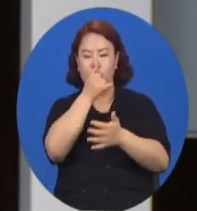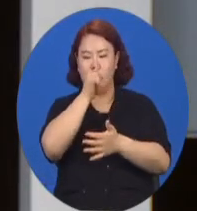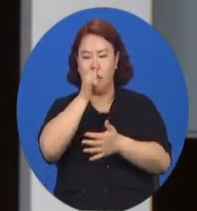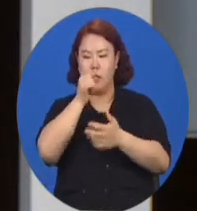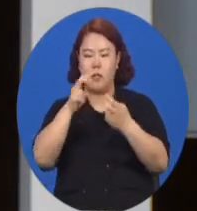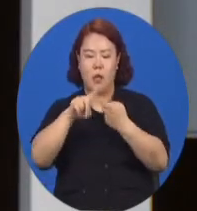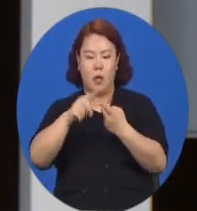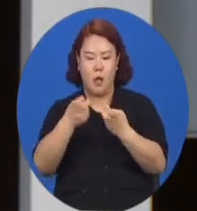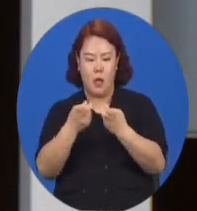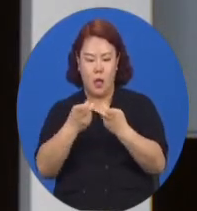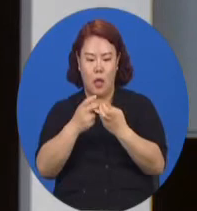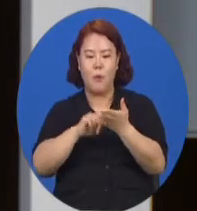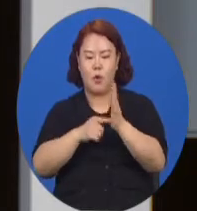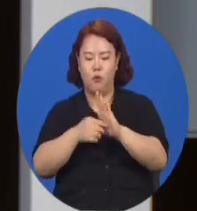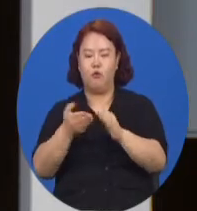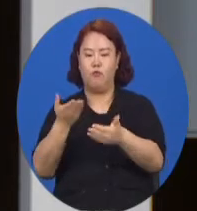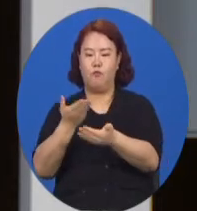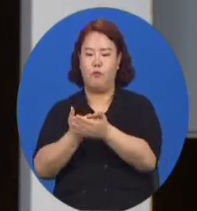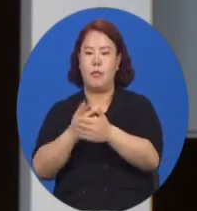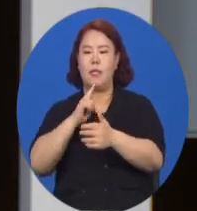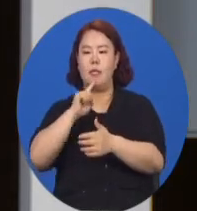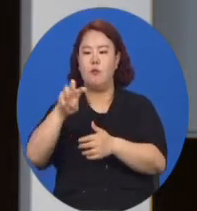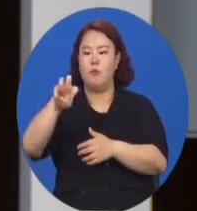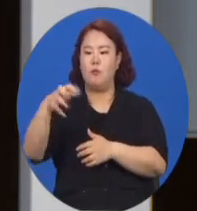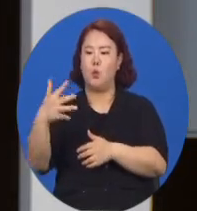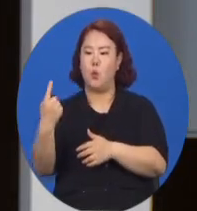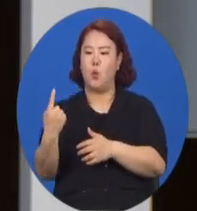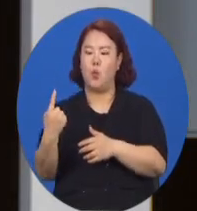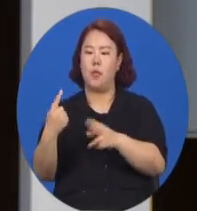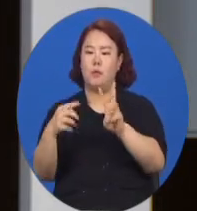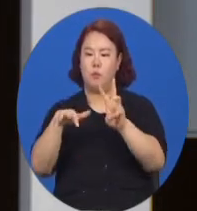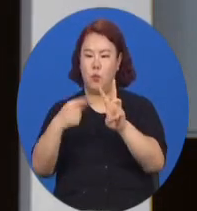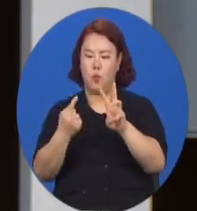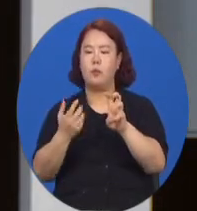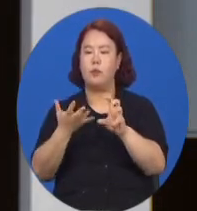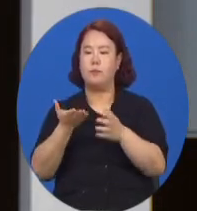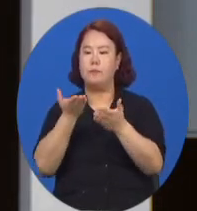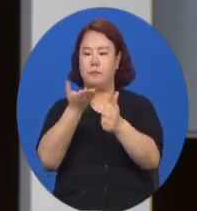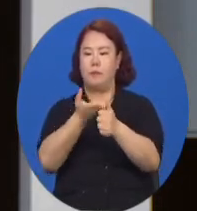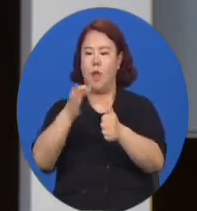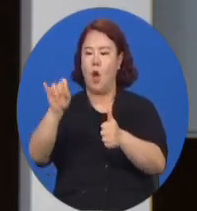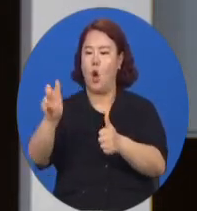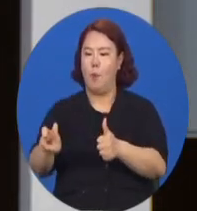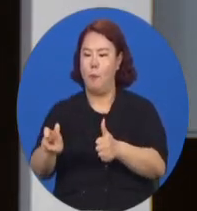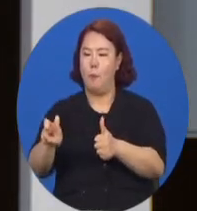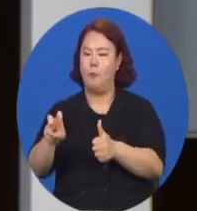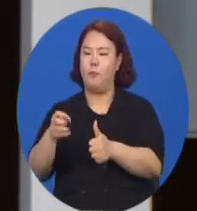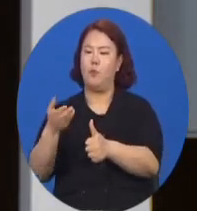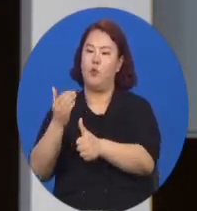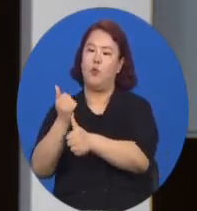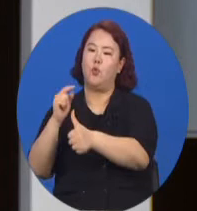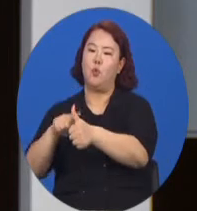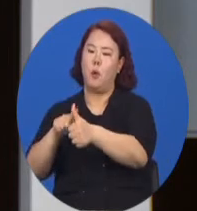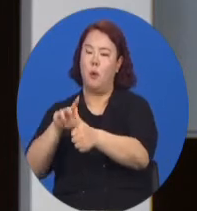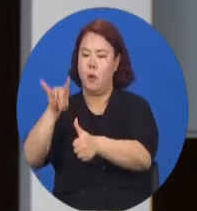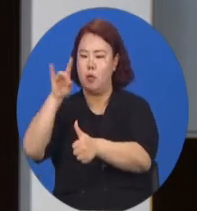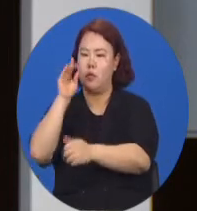밝혀주시기 바라겠습니다. 시간은 역시 1분 30초씩 드리겠고요. 먼저 엄재창 후보께 발언 기회